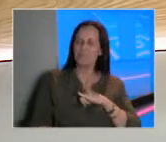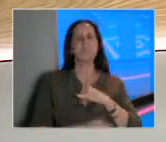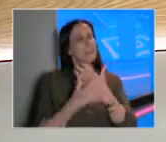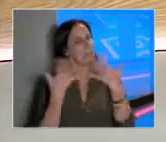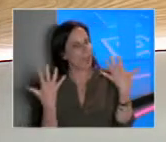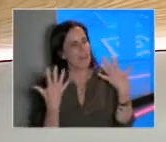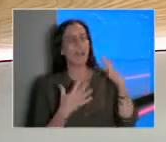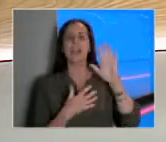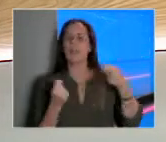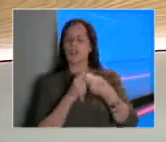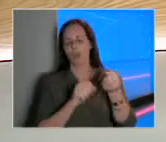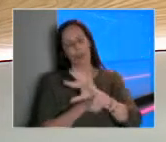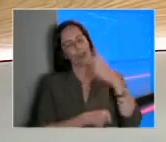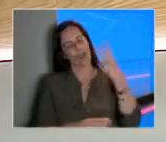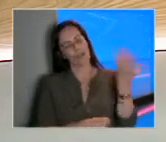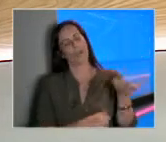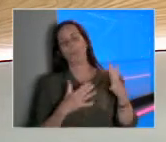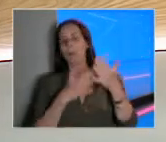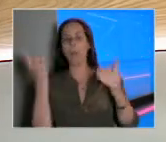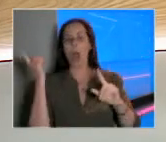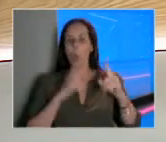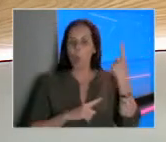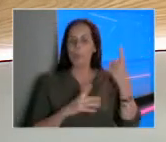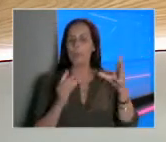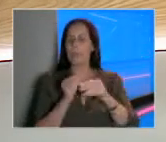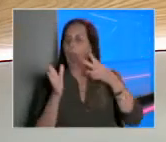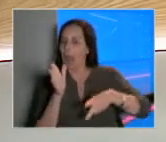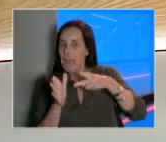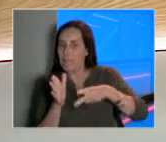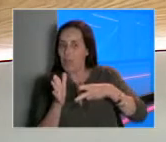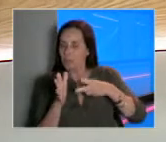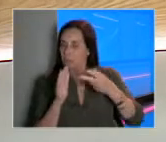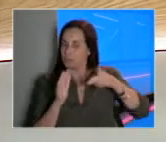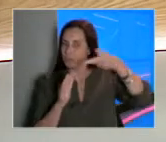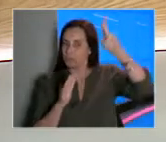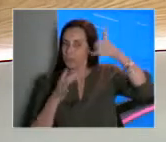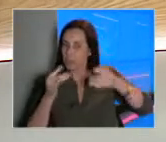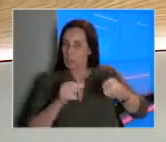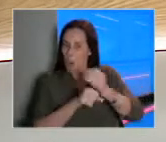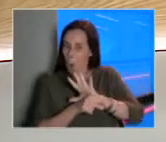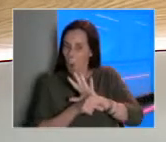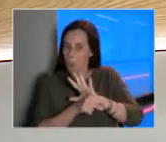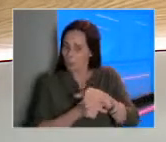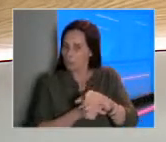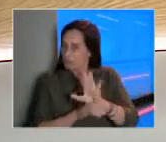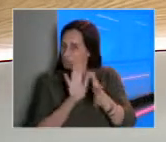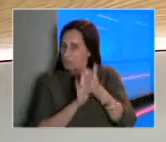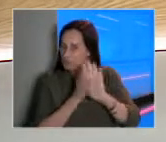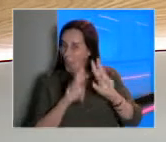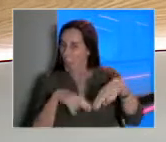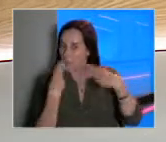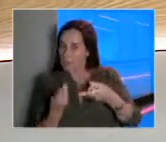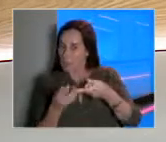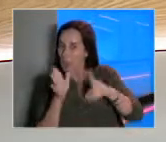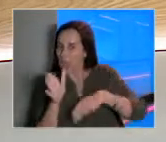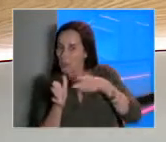נברר. גם ענייני קורונה כמובן, נבחן מה קורה עם הרכבת, האם העלייה במספר הנדבקים בהכרח שמה סוף לחזרה המלאה של